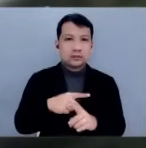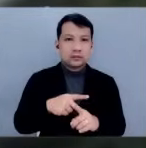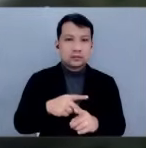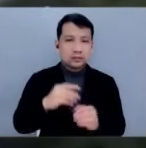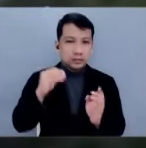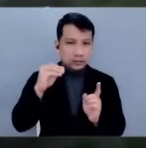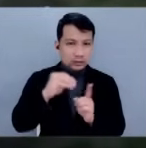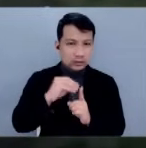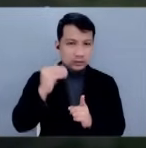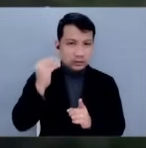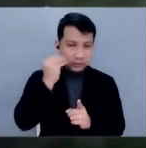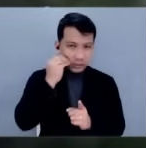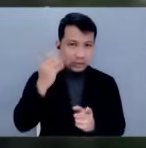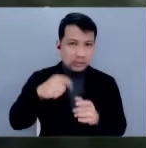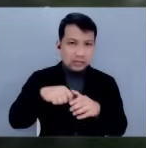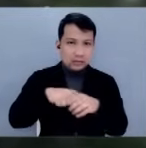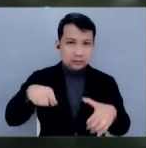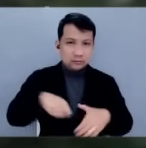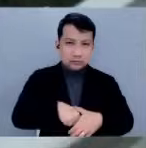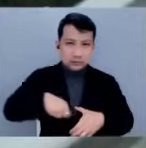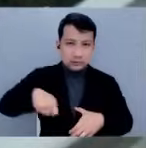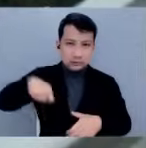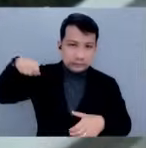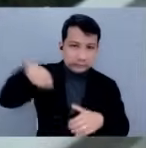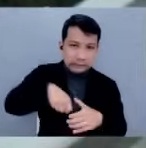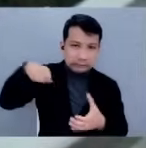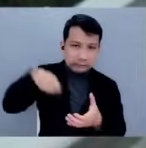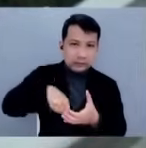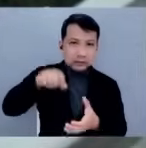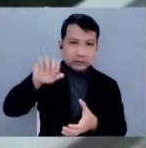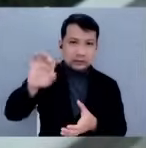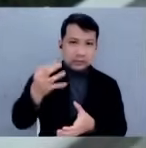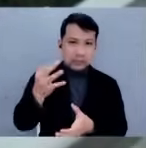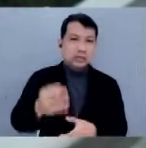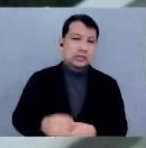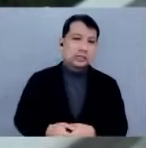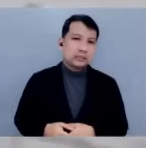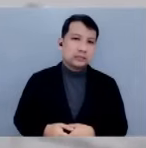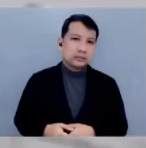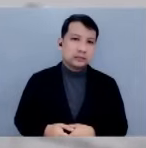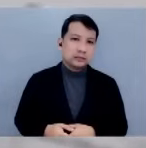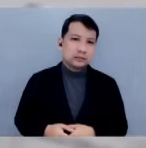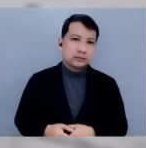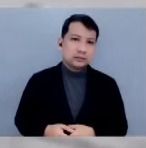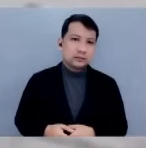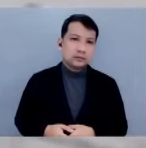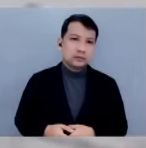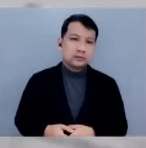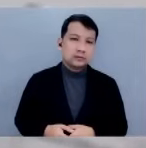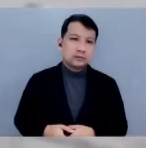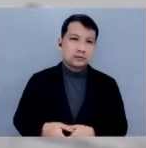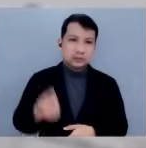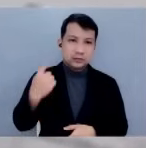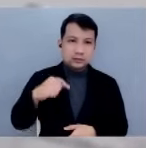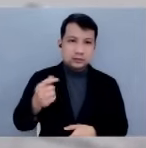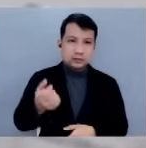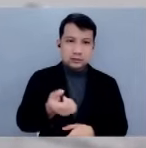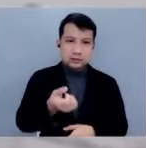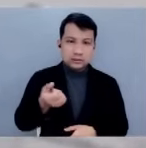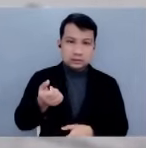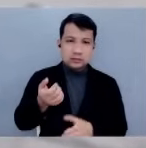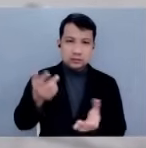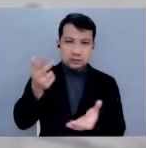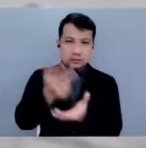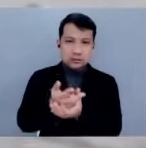saka pinagsasaksak ng siyam na beses. Kita sa video ang pagtangkapang pumasok ng trans woman sa isang nakaparadang